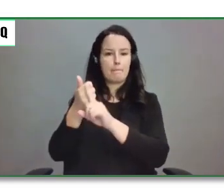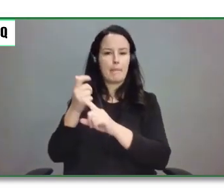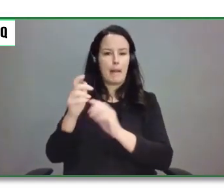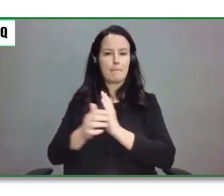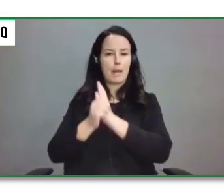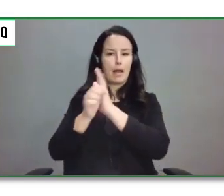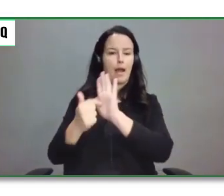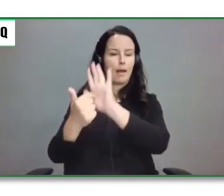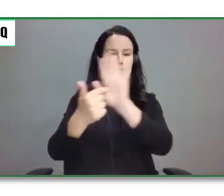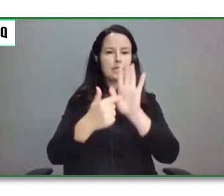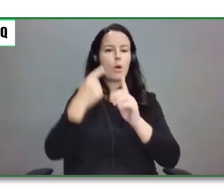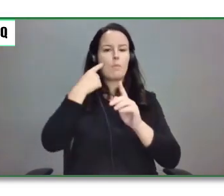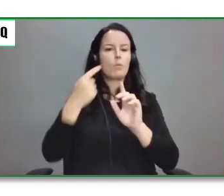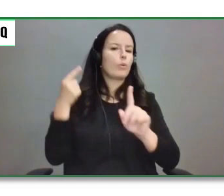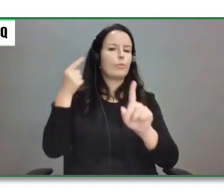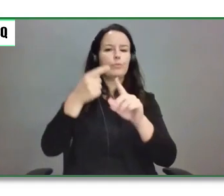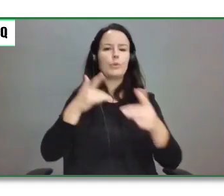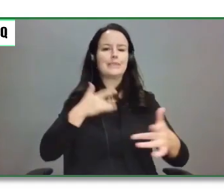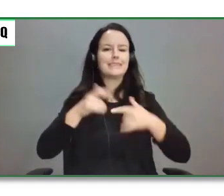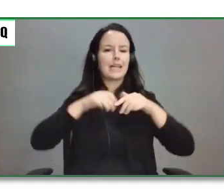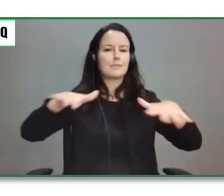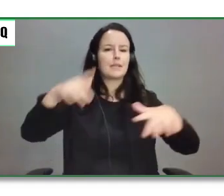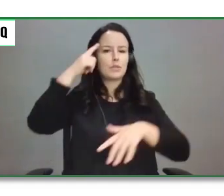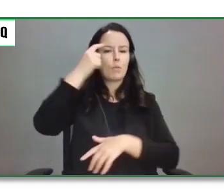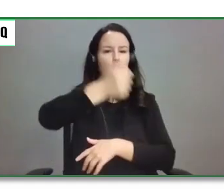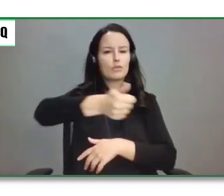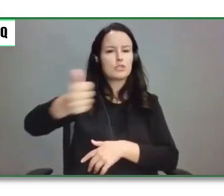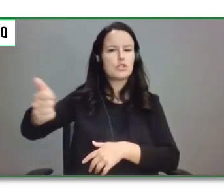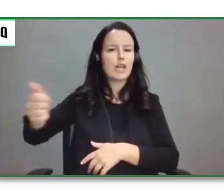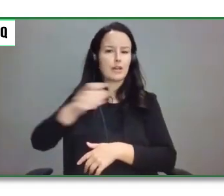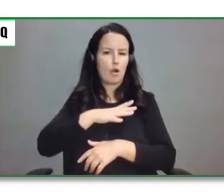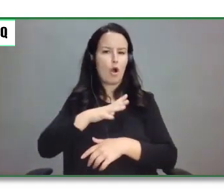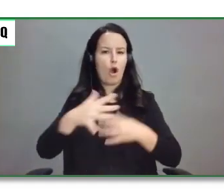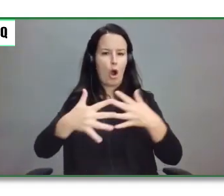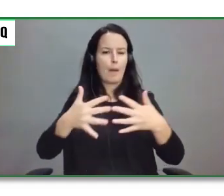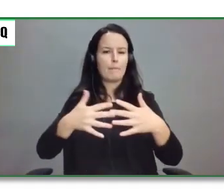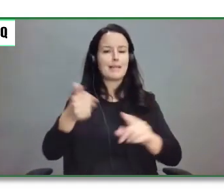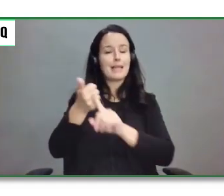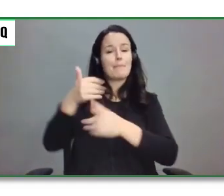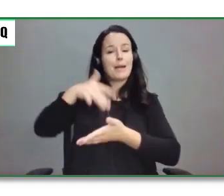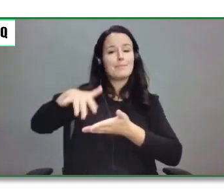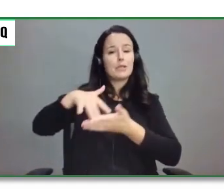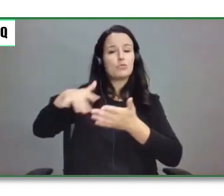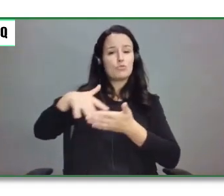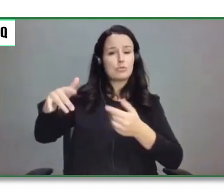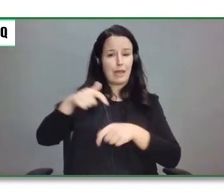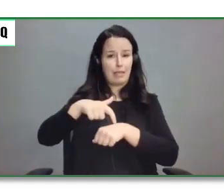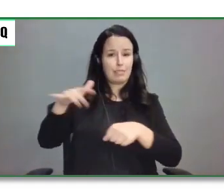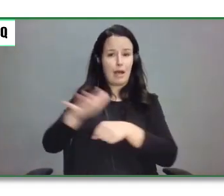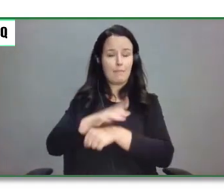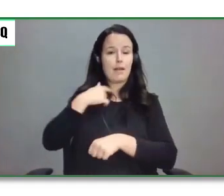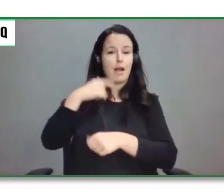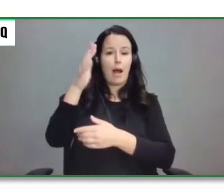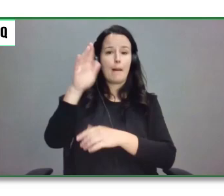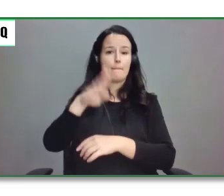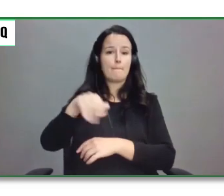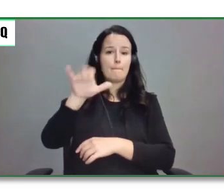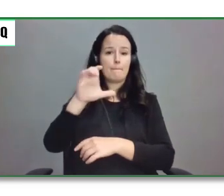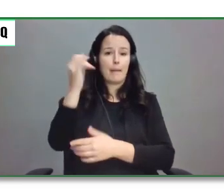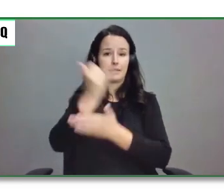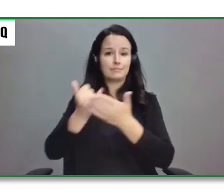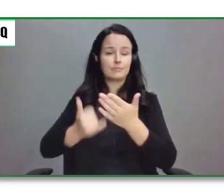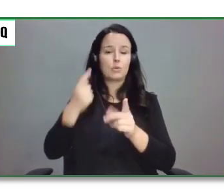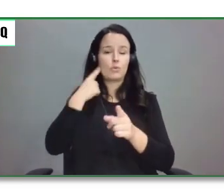sensibilisait les autres à la place de chacun à l'extérieur. Elle est étudiante à temps plein au baccalauréat des arts en justice sociale et études catholiques